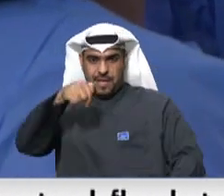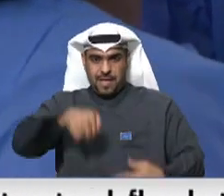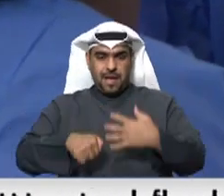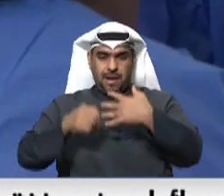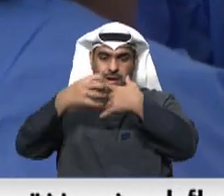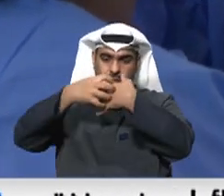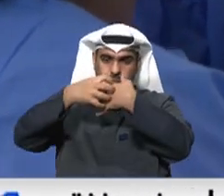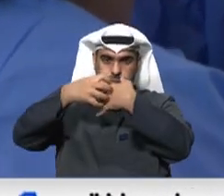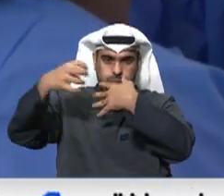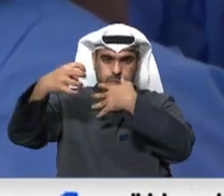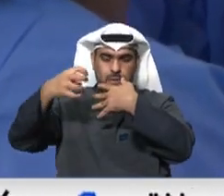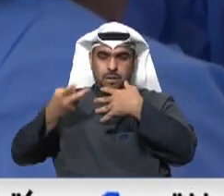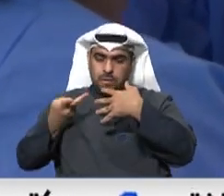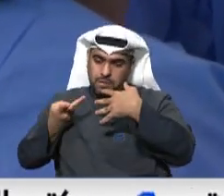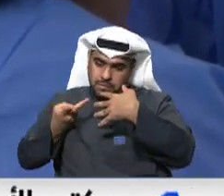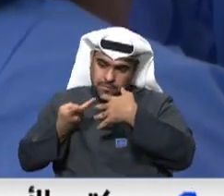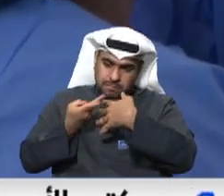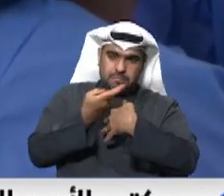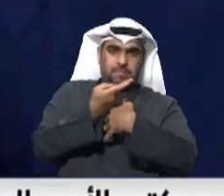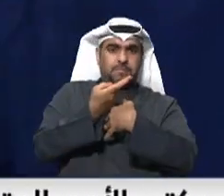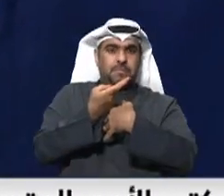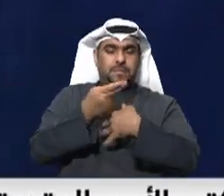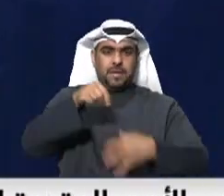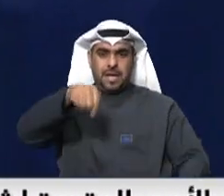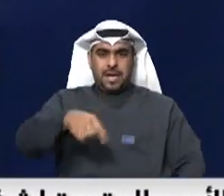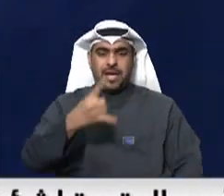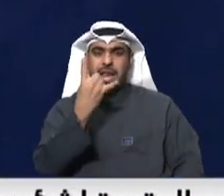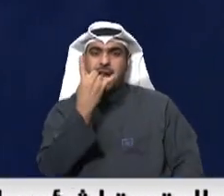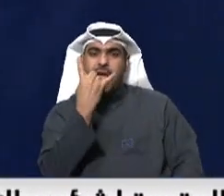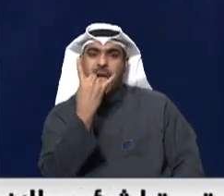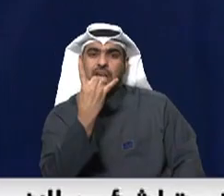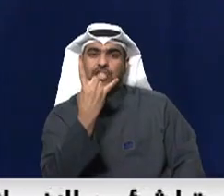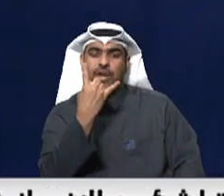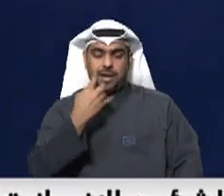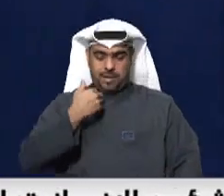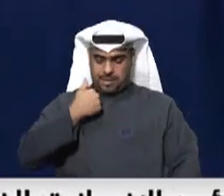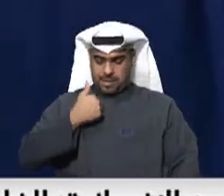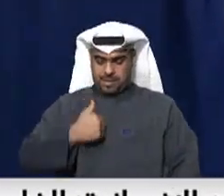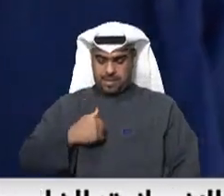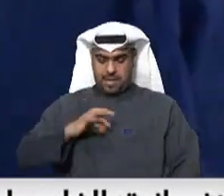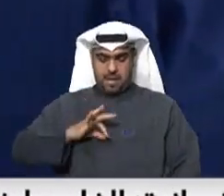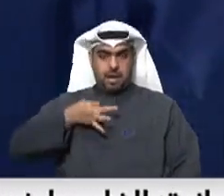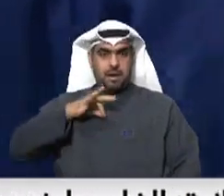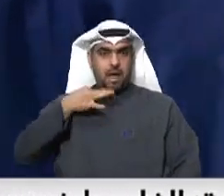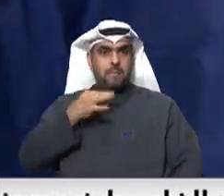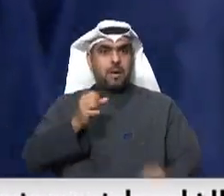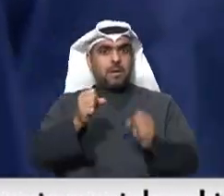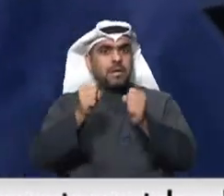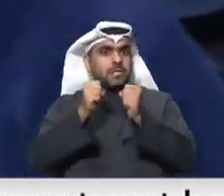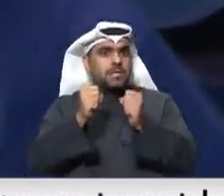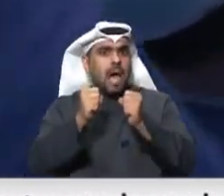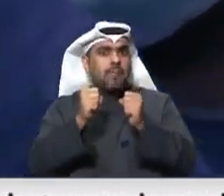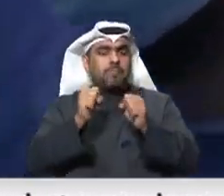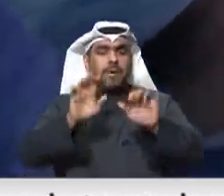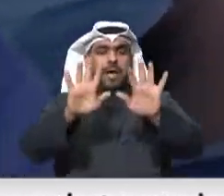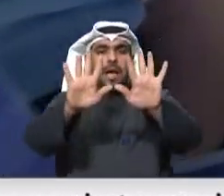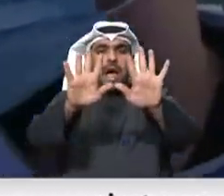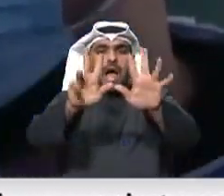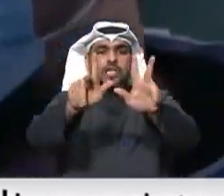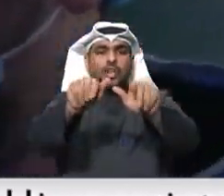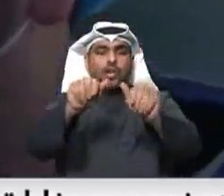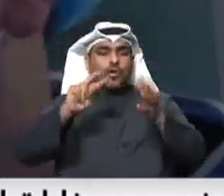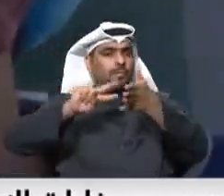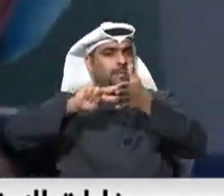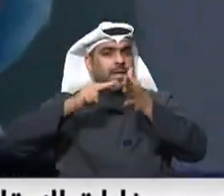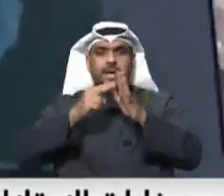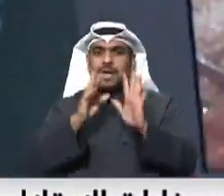الطبيب الزائر باجراء اكثر من عره عمليات جراحيه معقده خلال 10 ايام تتمحور حول استئصال